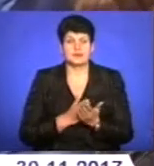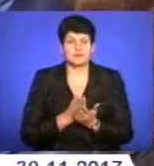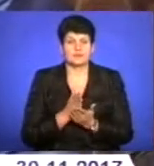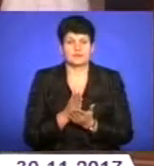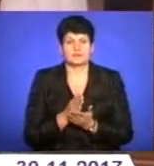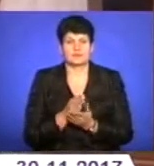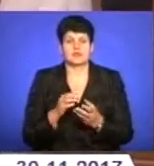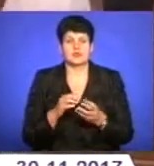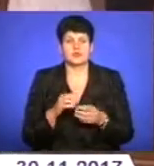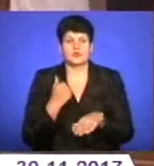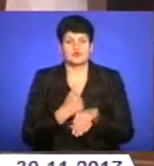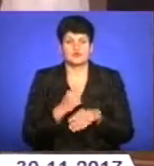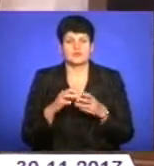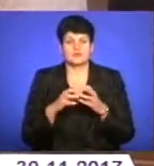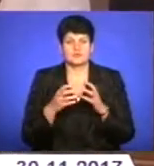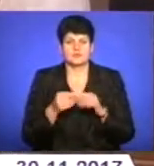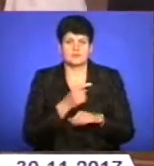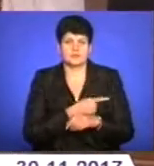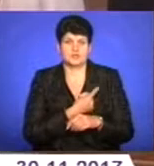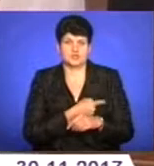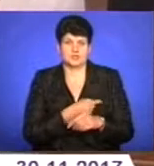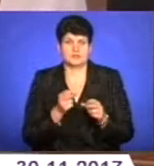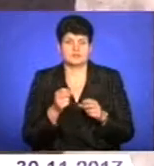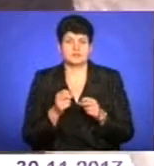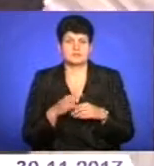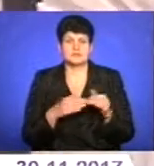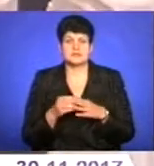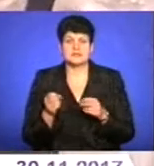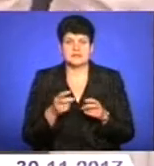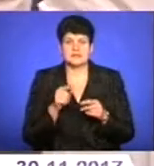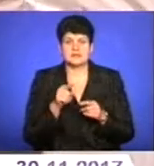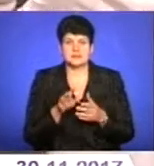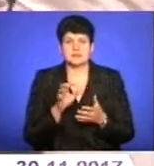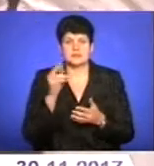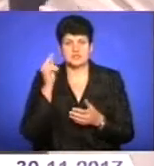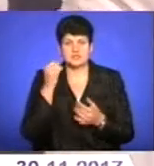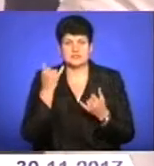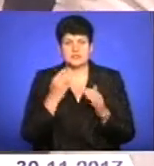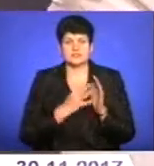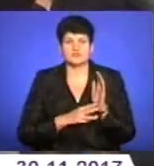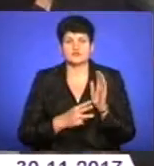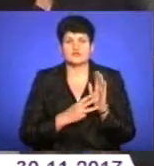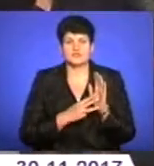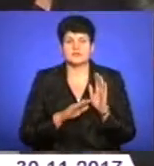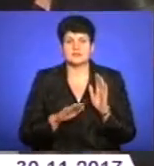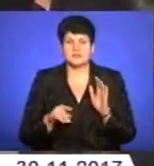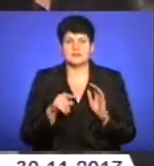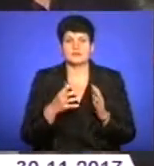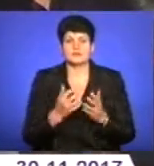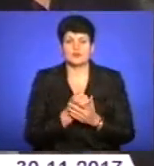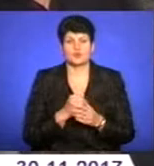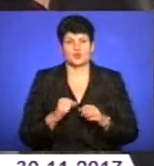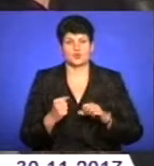основі висновків медичних фахівців. Наразі у Тернопільській спеціальній школі навчаються 98 дітей. Тут вони знаходять друзів